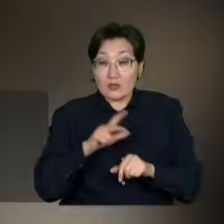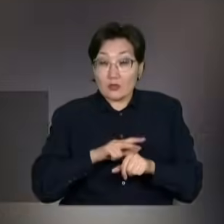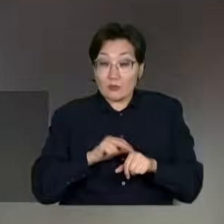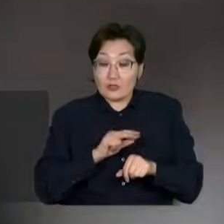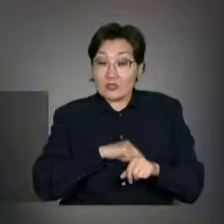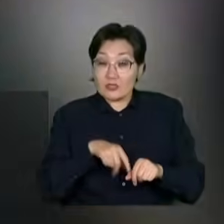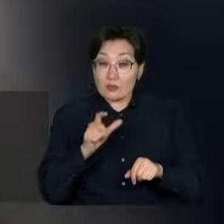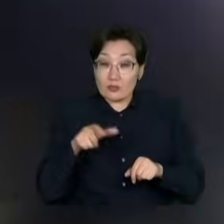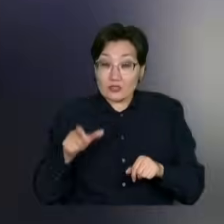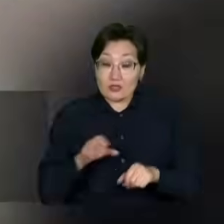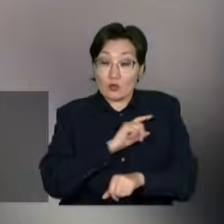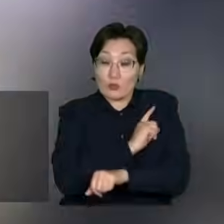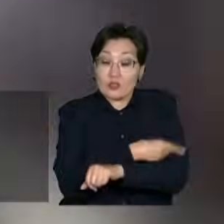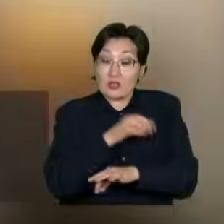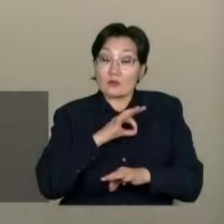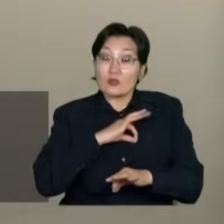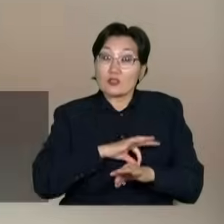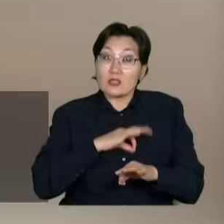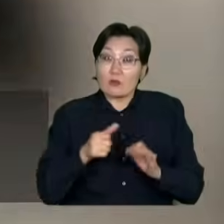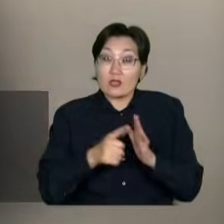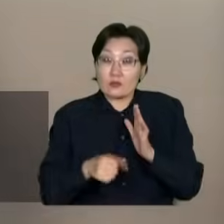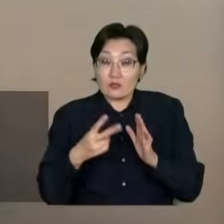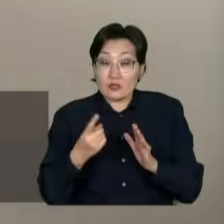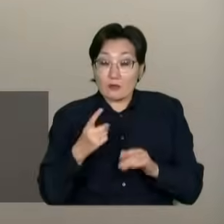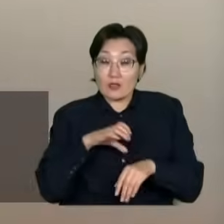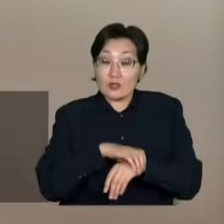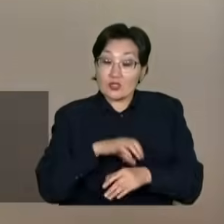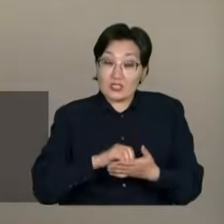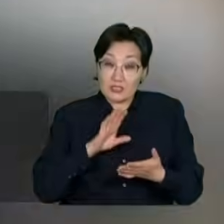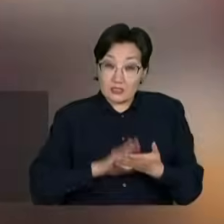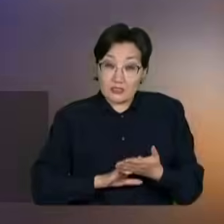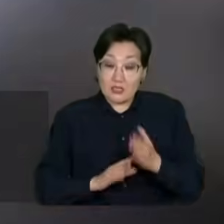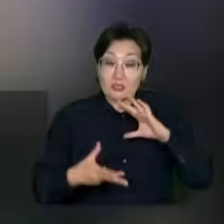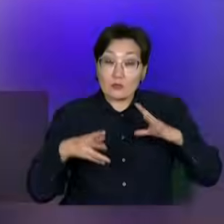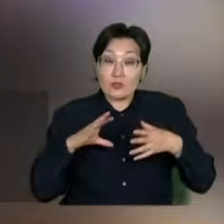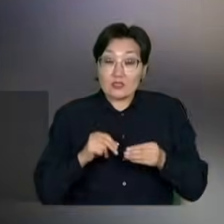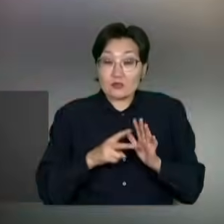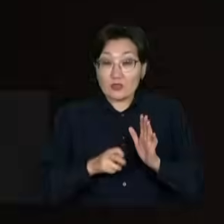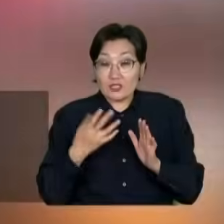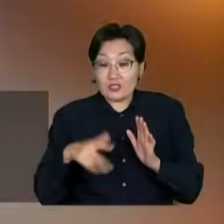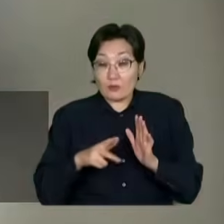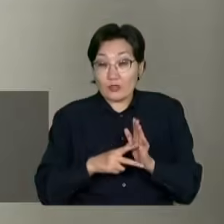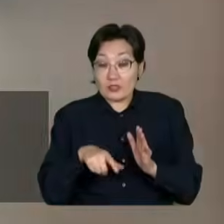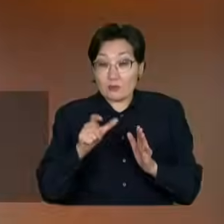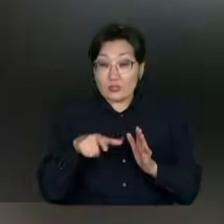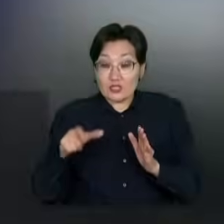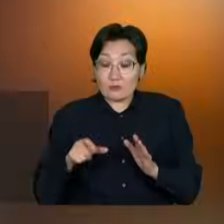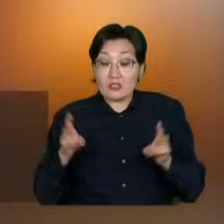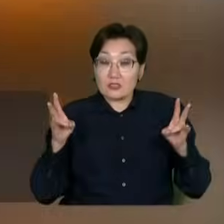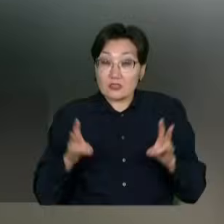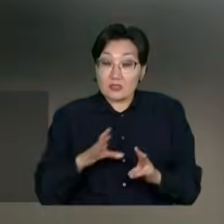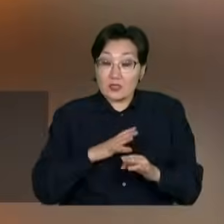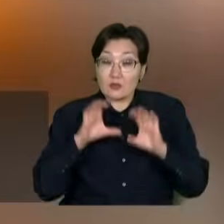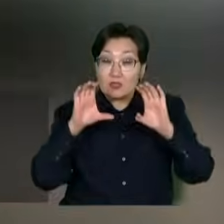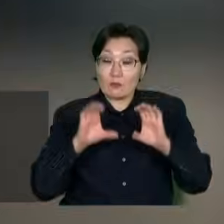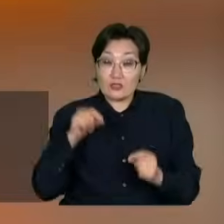органы қызметкерлеріне күш көрсету бойынша 621 қылмыстық іс қозғалған. Нәтижесінде 758 азамат зардап шегіпті.